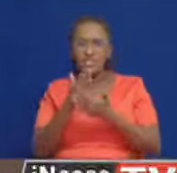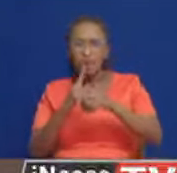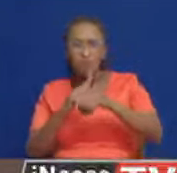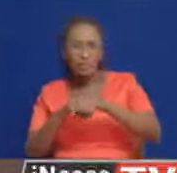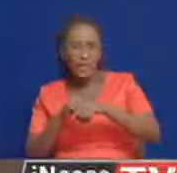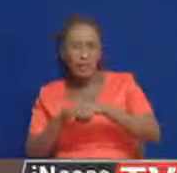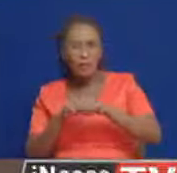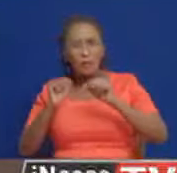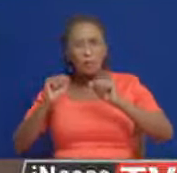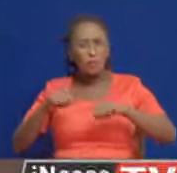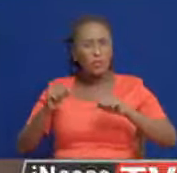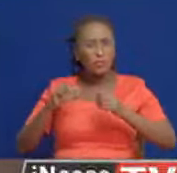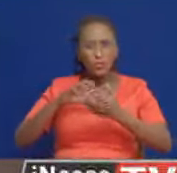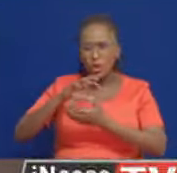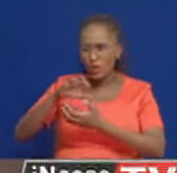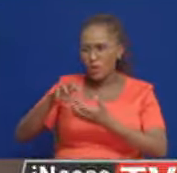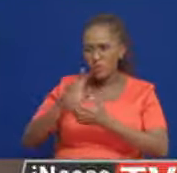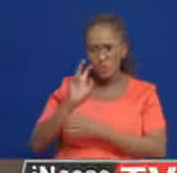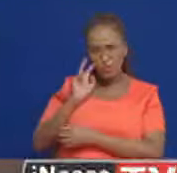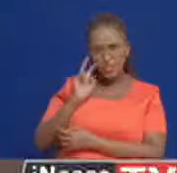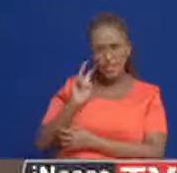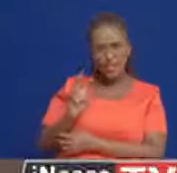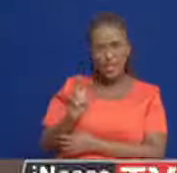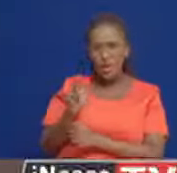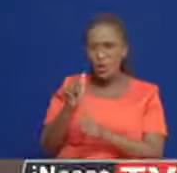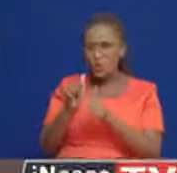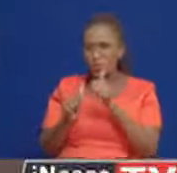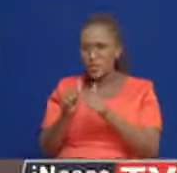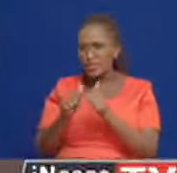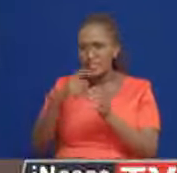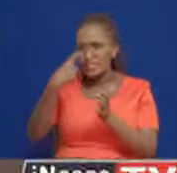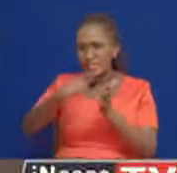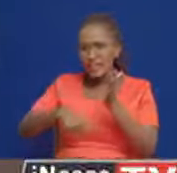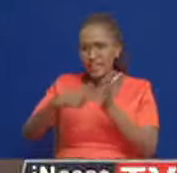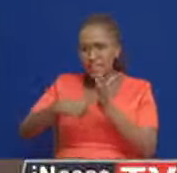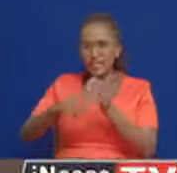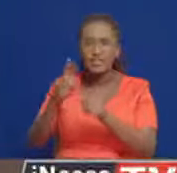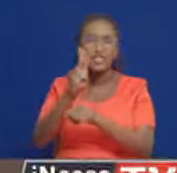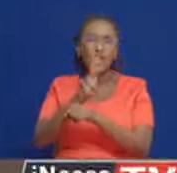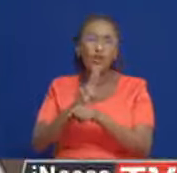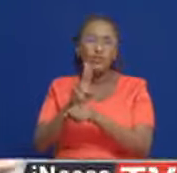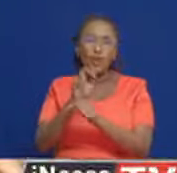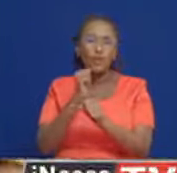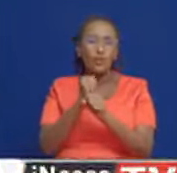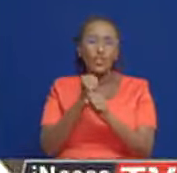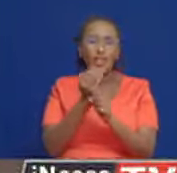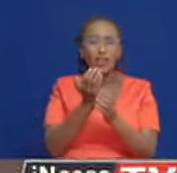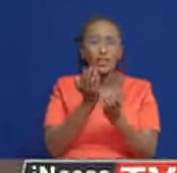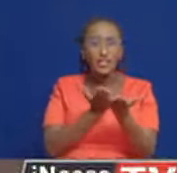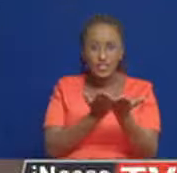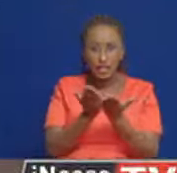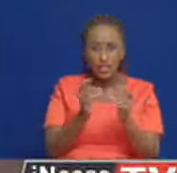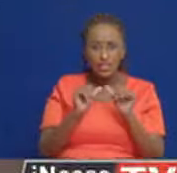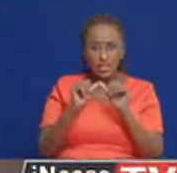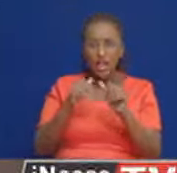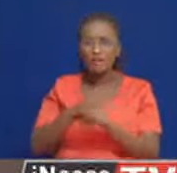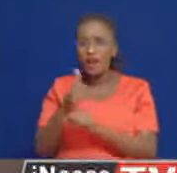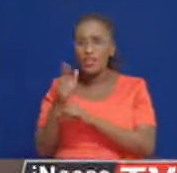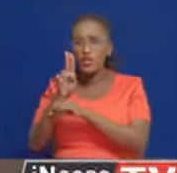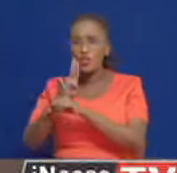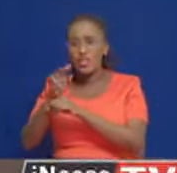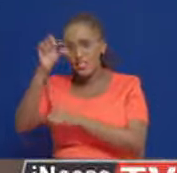tunaweza tukapotea tukiangalia tu ni ushuru wa aina gani ambao unatozwa, tukisahau ya kwamba pia kuna matumizi ya serikali. Kila mmoja